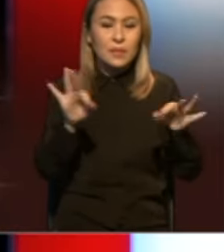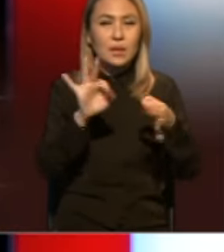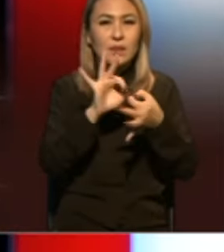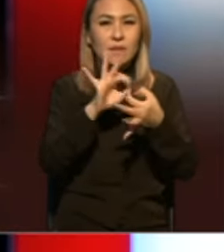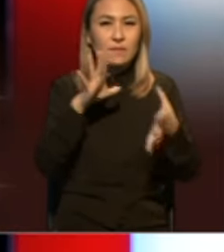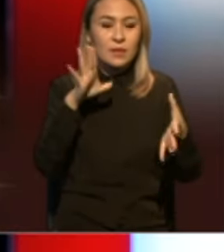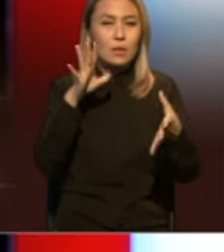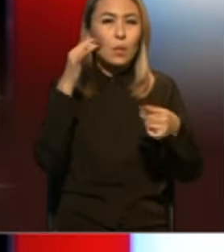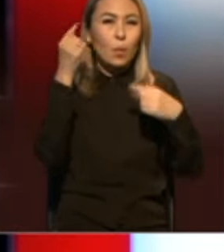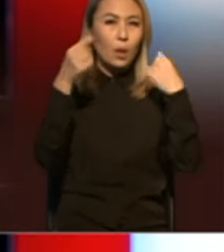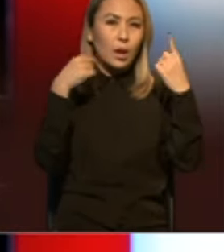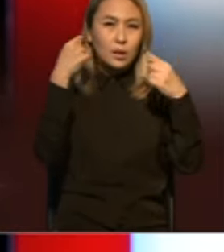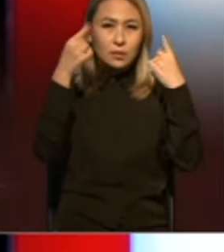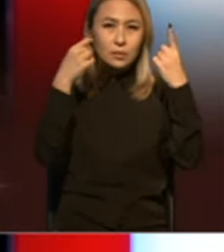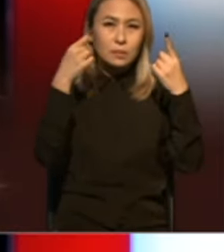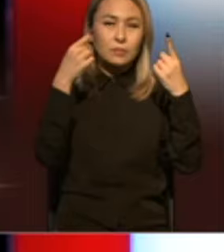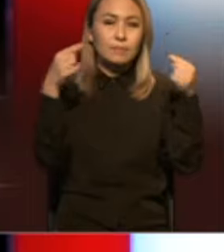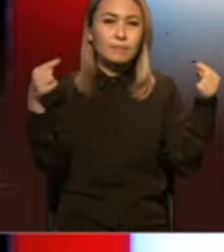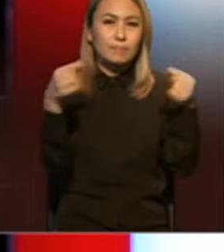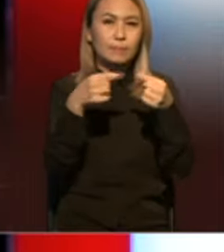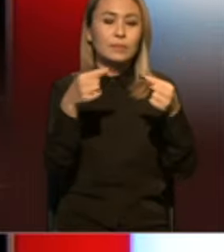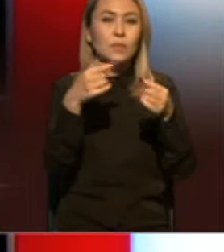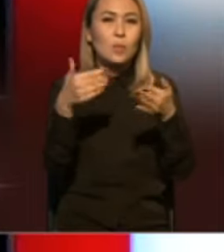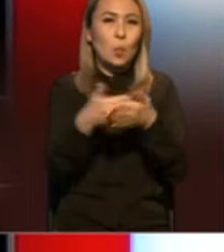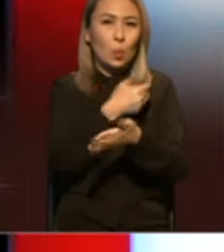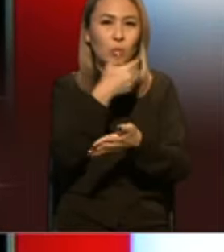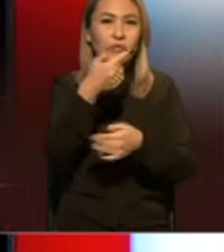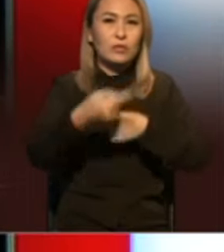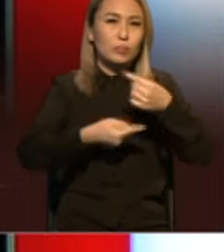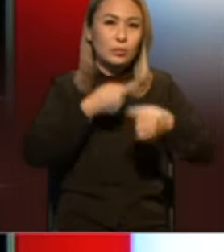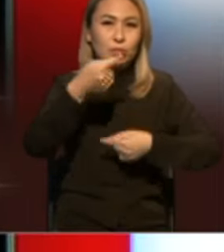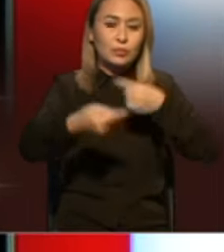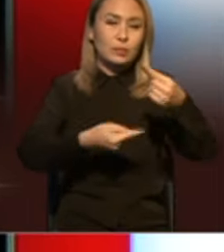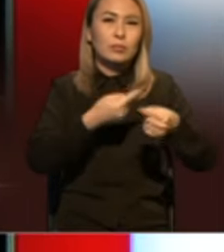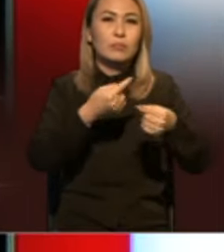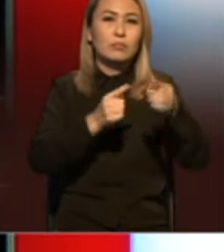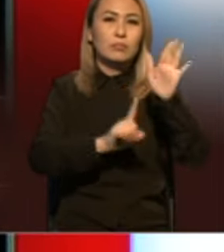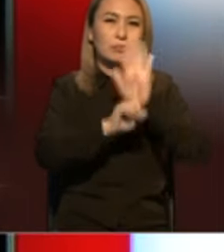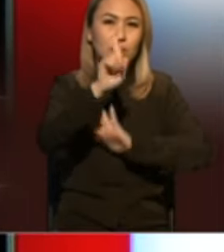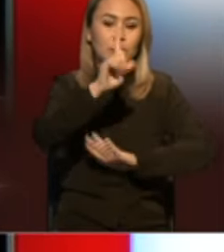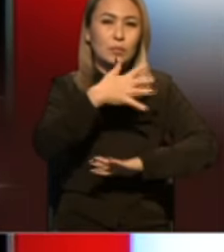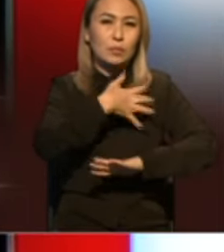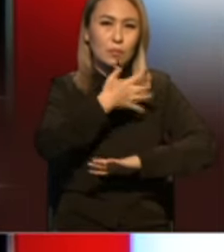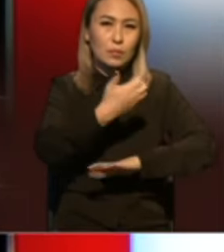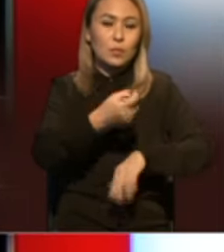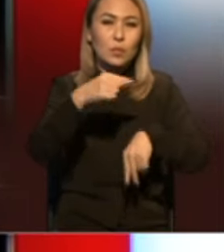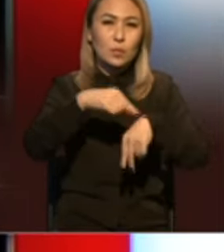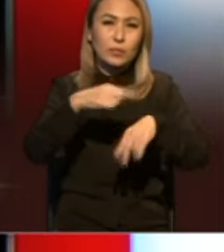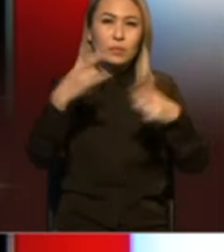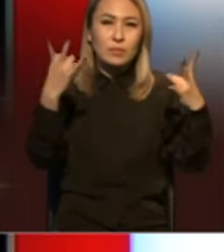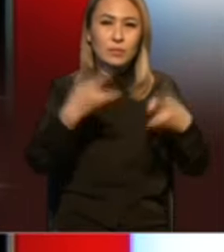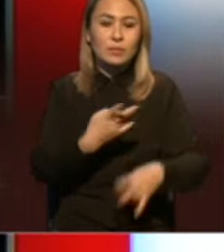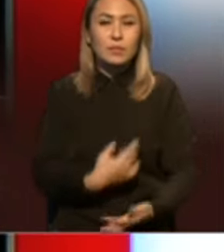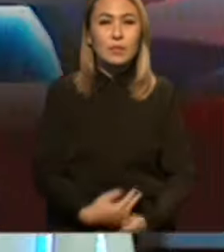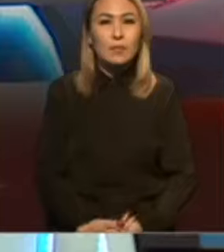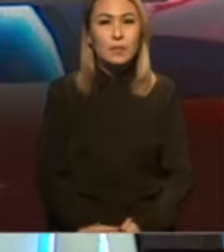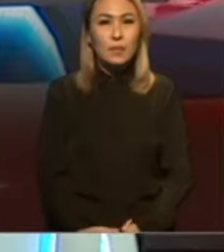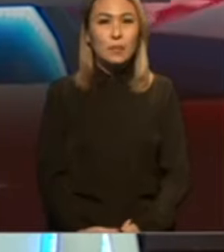тәуелсіз ойлайтын, осындай жаңа ұрпаққа өте үлкен мұқтаждық сезіледі. Саяси санада дүмпу